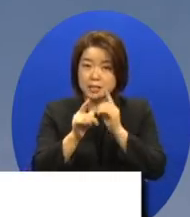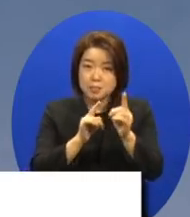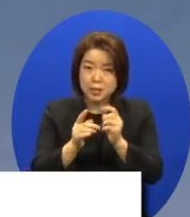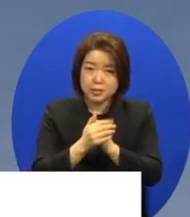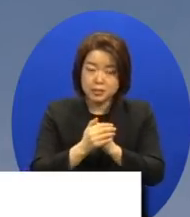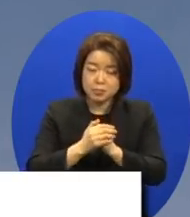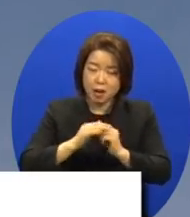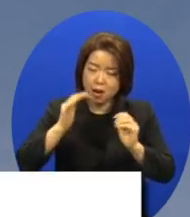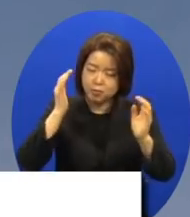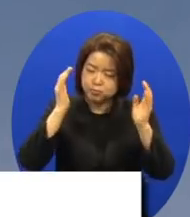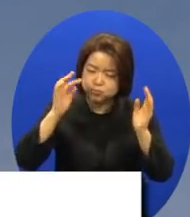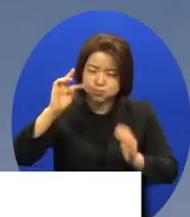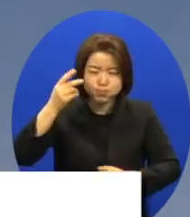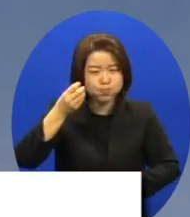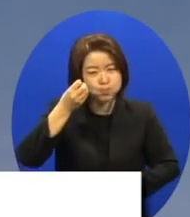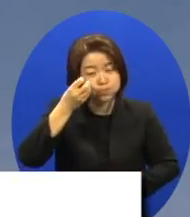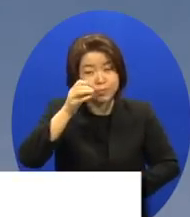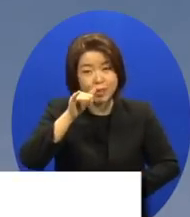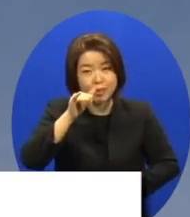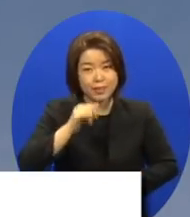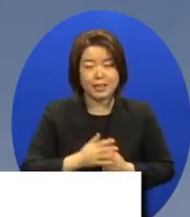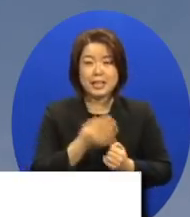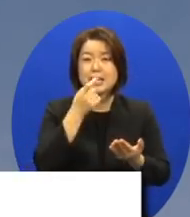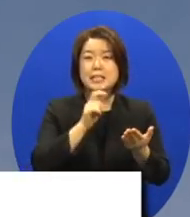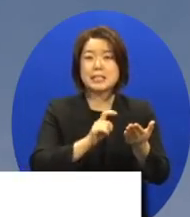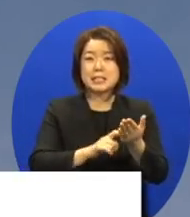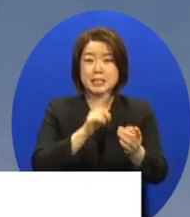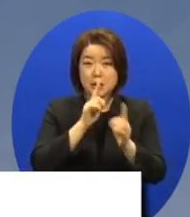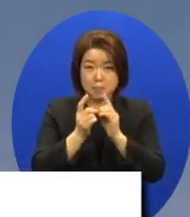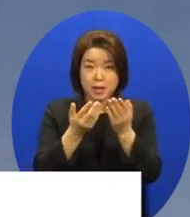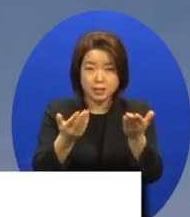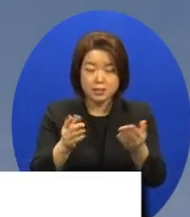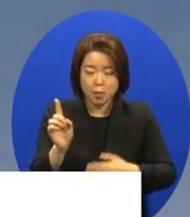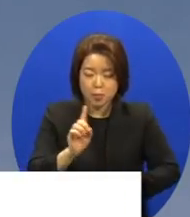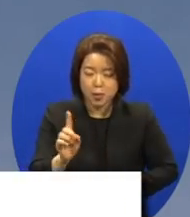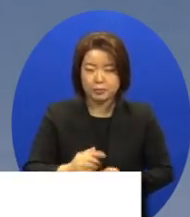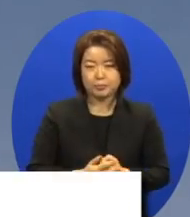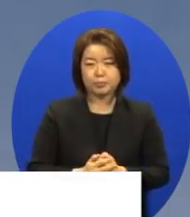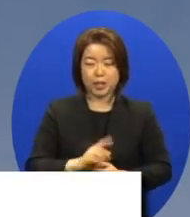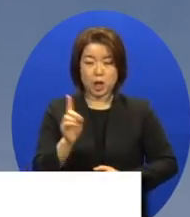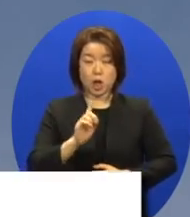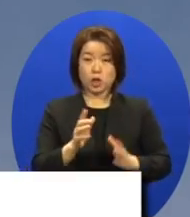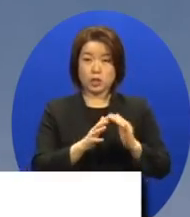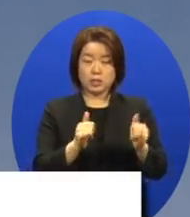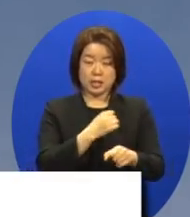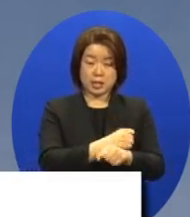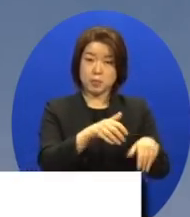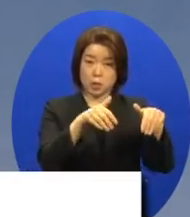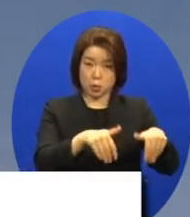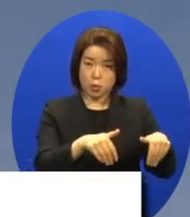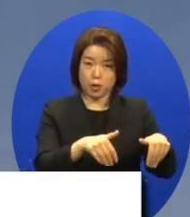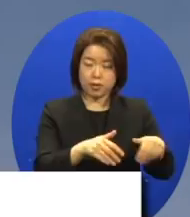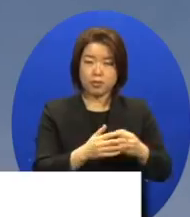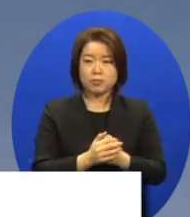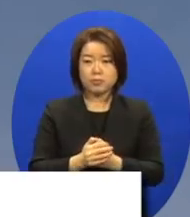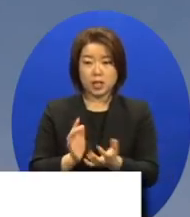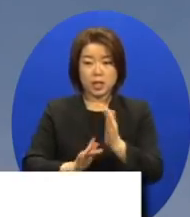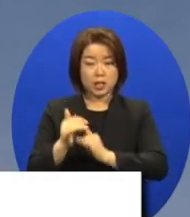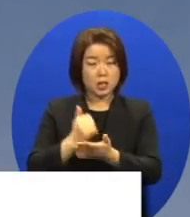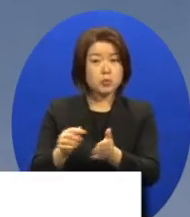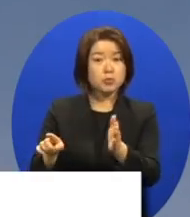헷갈릴 수 있겠어요 쉽게 표현하면 어떤 사람이 노예입니다 그래도 예수를